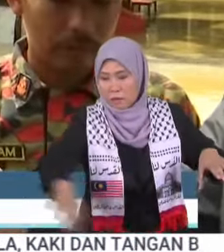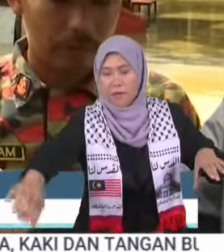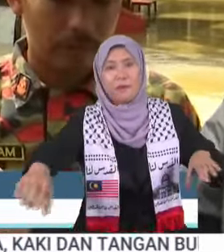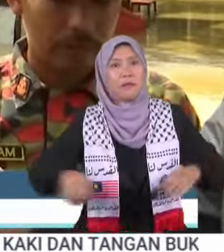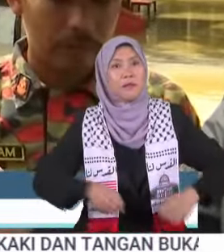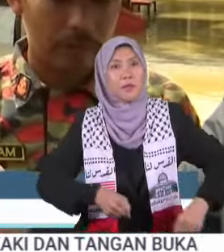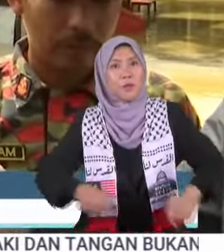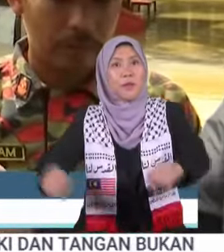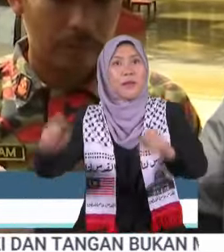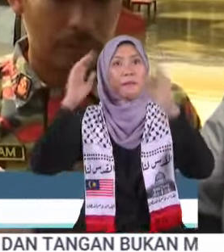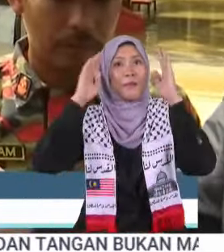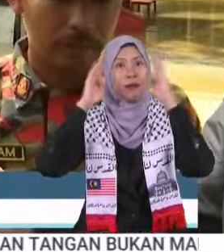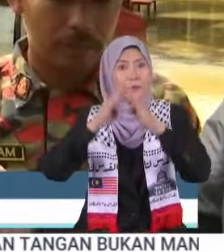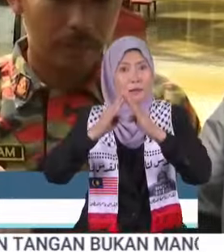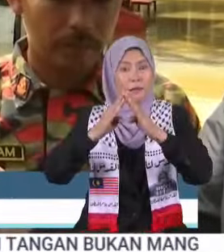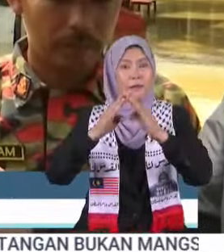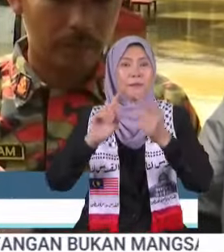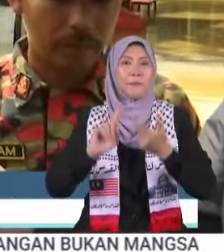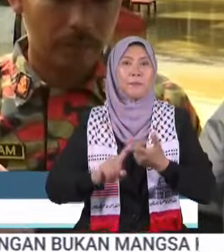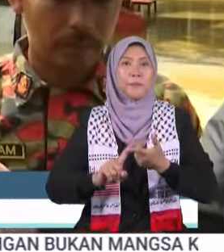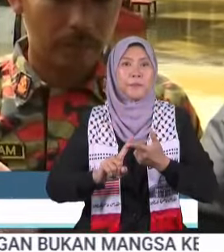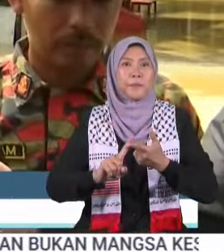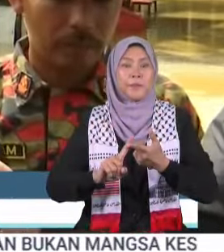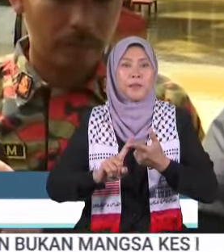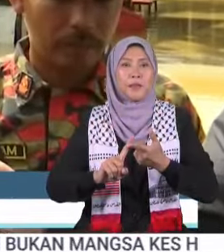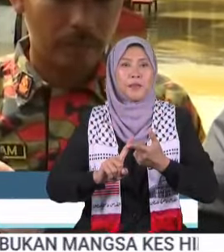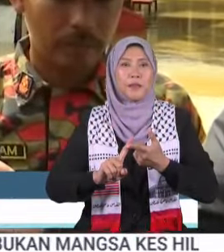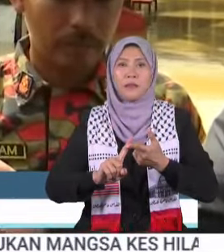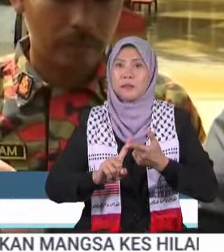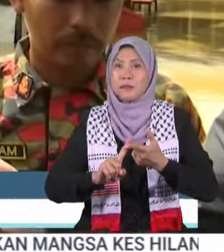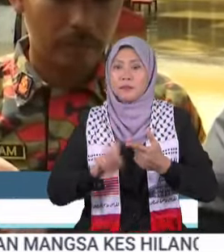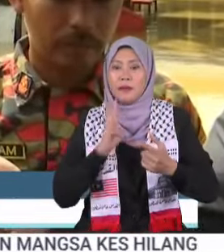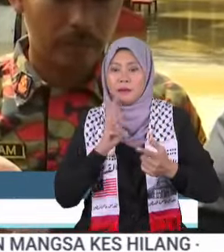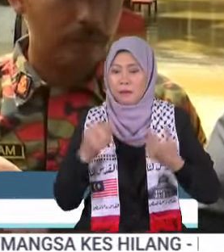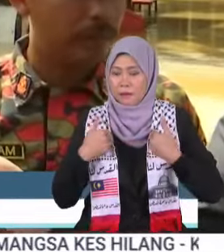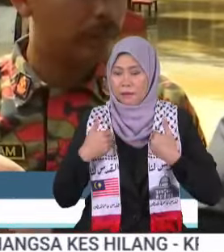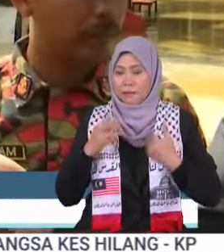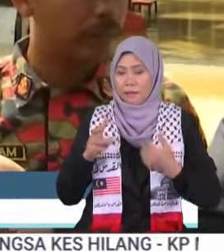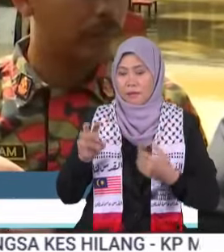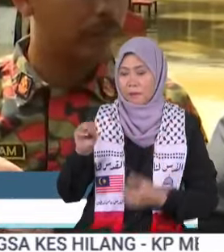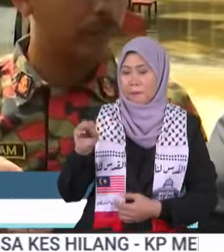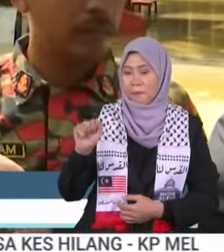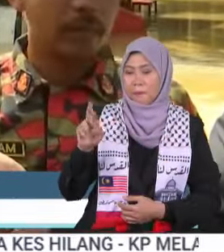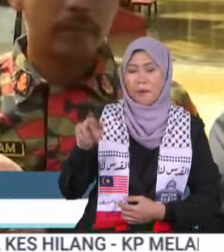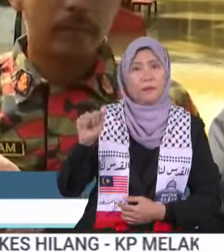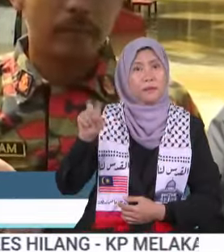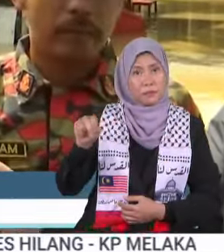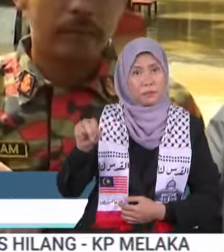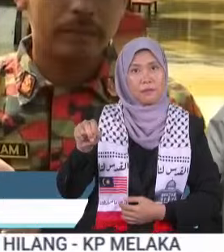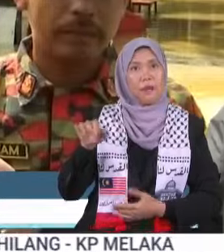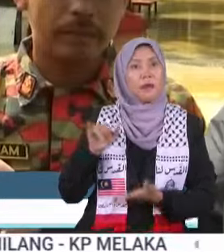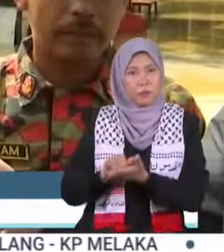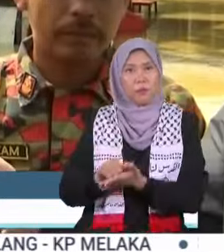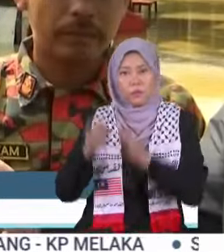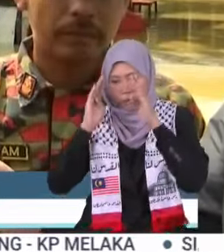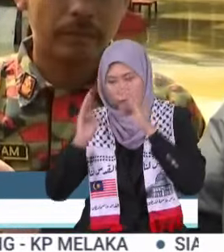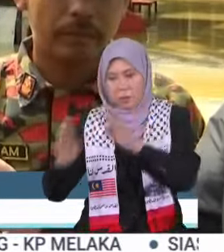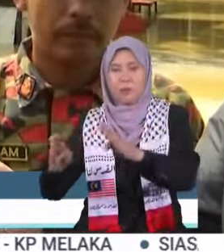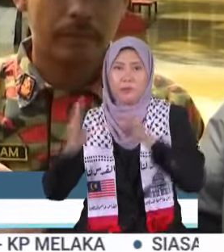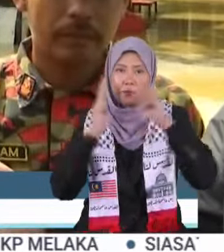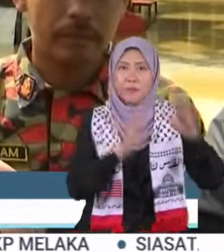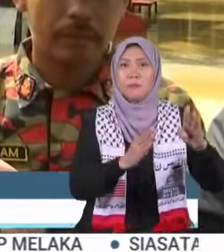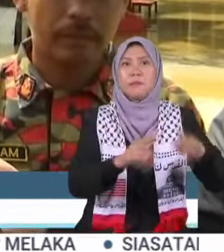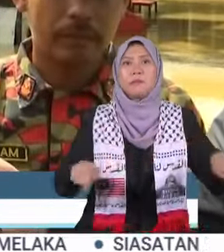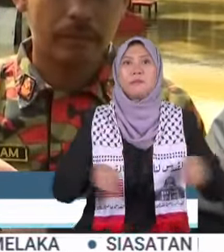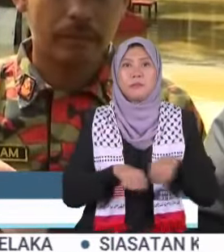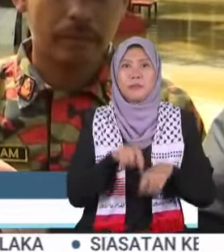macam contoh di Sungai Pahang dan juga sungai-sungai cawangan yang berada di Maran jadi situ yang kita akan melibatkan fokus dan melibatkan